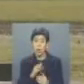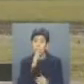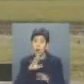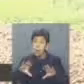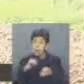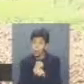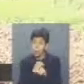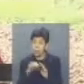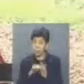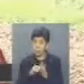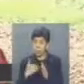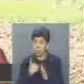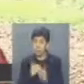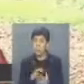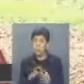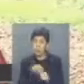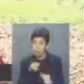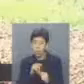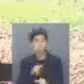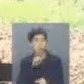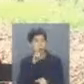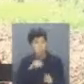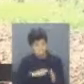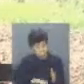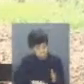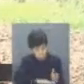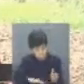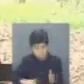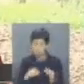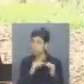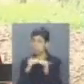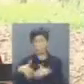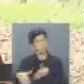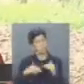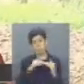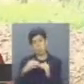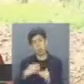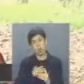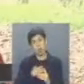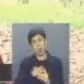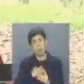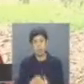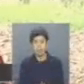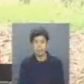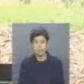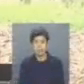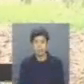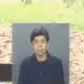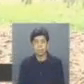ำหนดให้ทุ่งท่าวุ้งเป็นพื้นที่รับน้ำก็ควรให้ความเป็นธรรมกับชาวนาด้วย